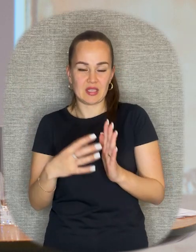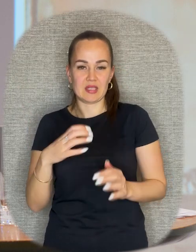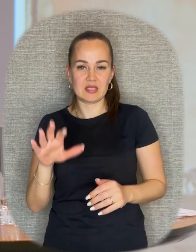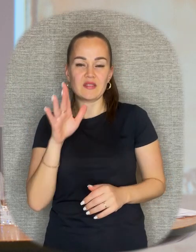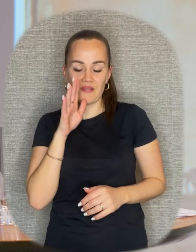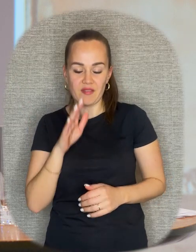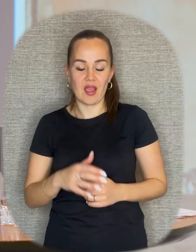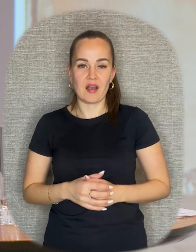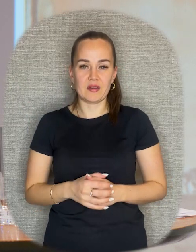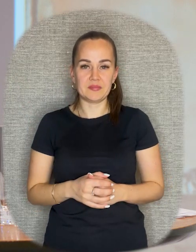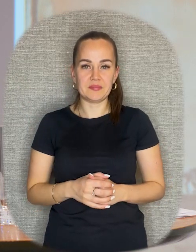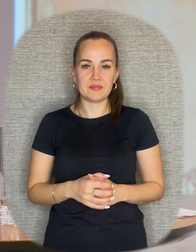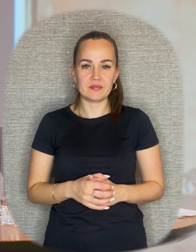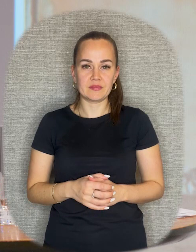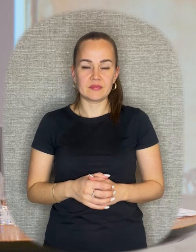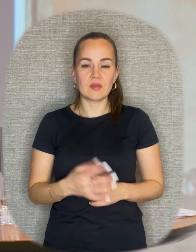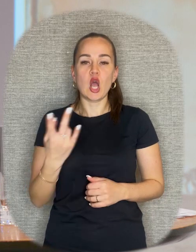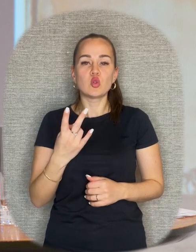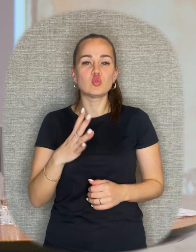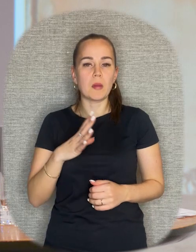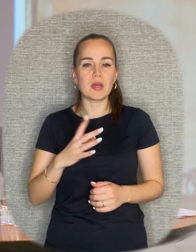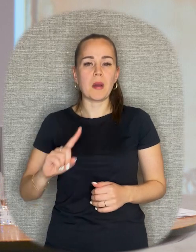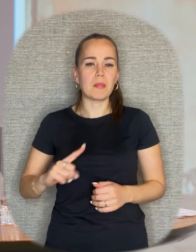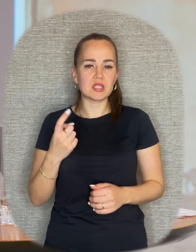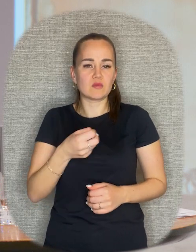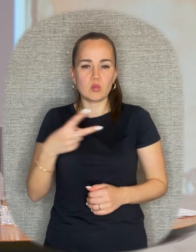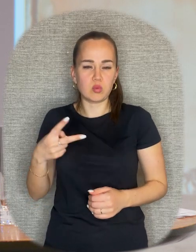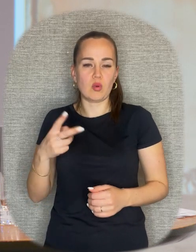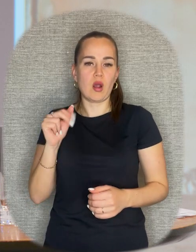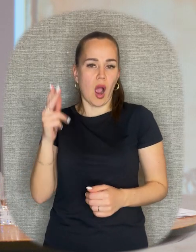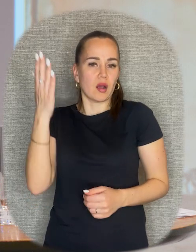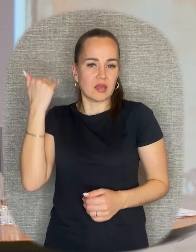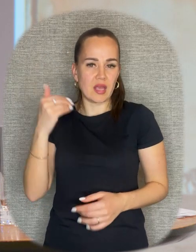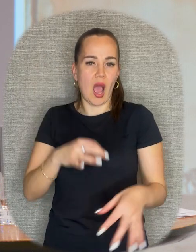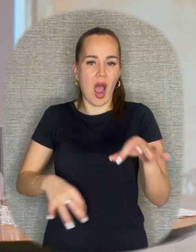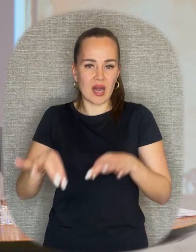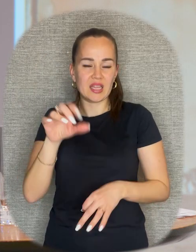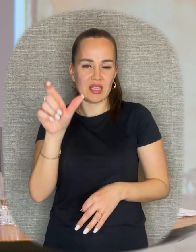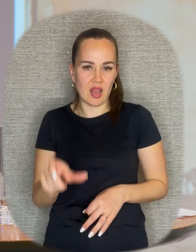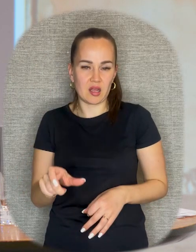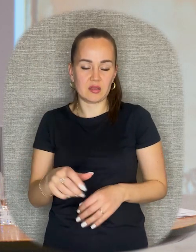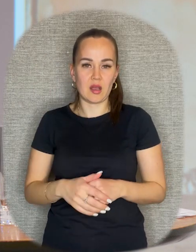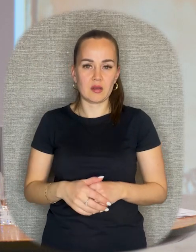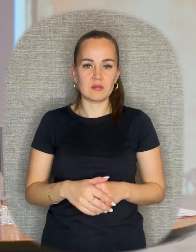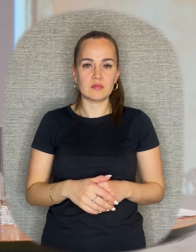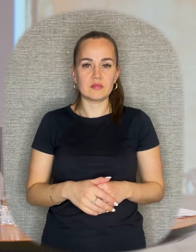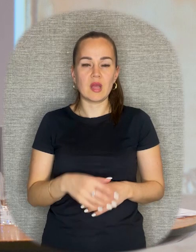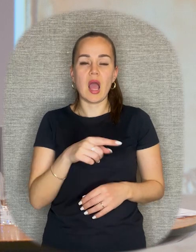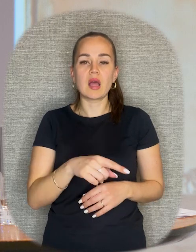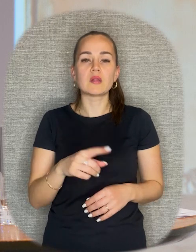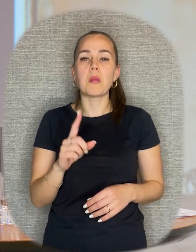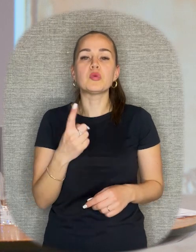зомин освоения мастерства предшественников исследования классическим традициям в Петербургской архитектуре